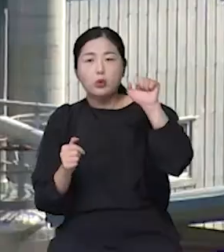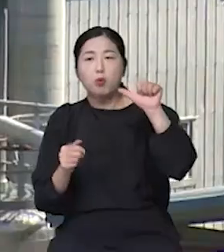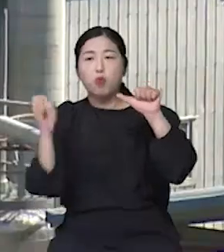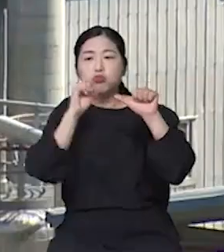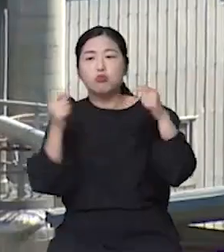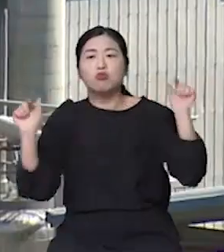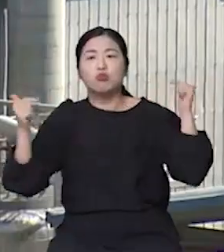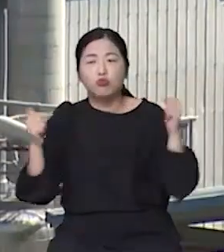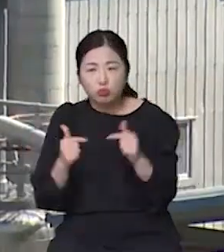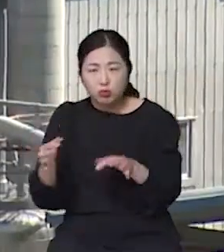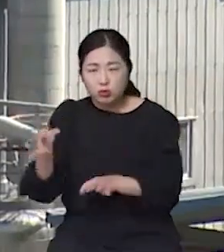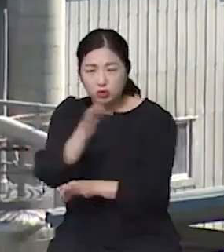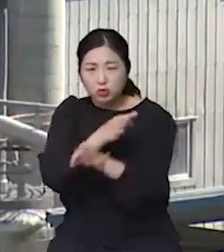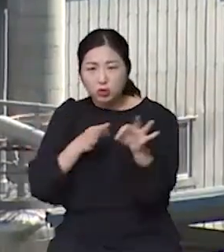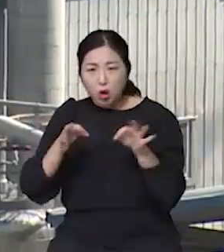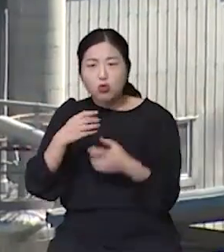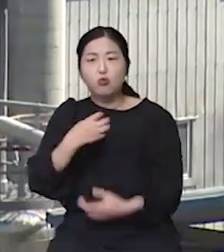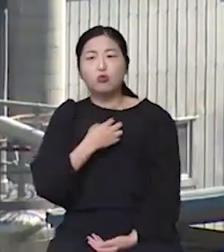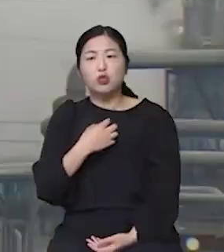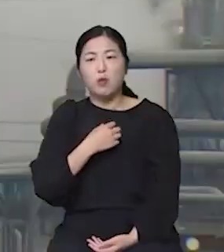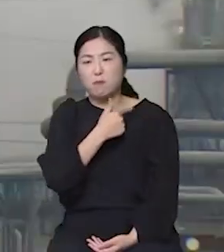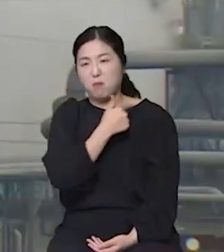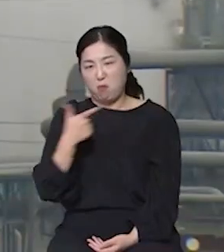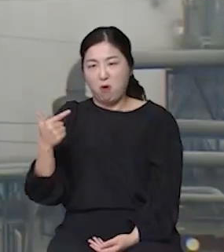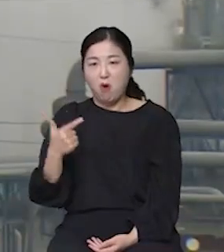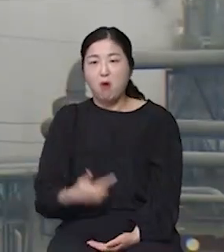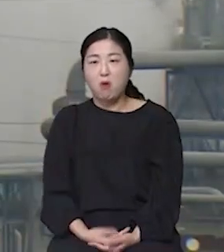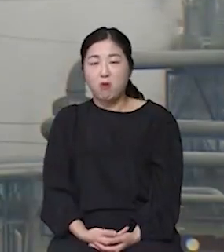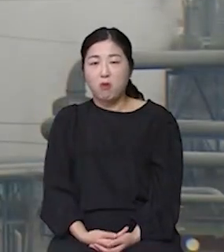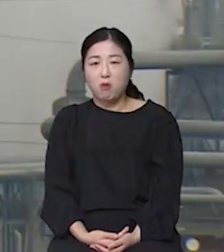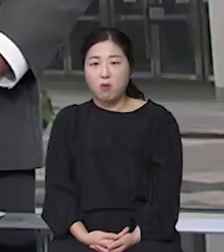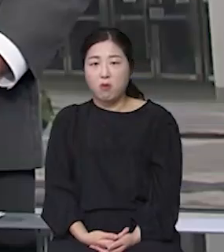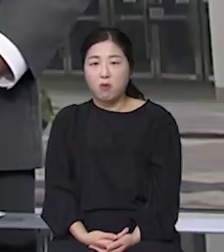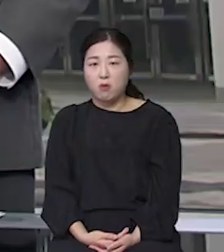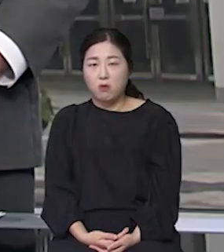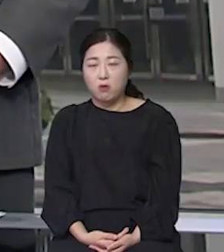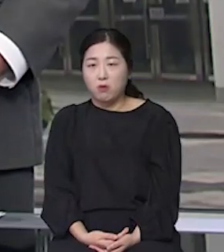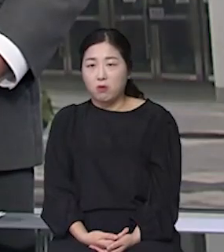급감해 지역 경제에 빨간불이 켜졌습니다.